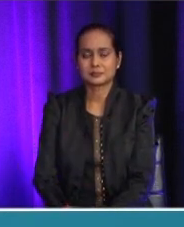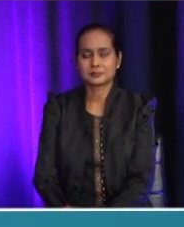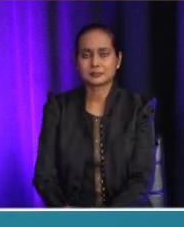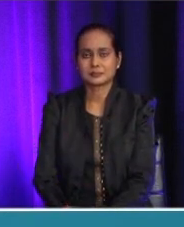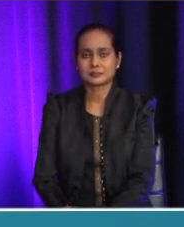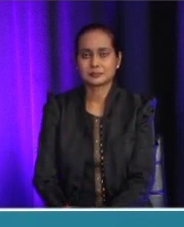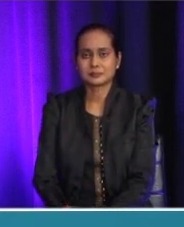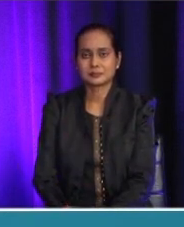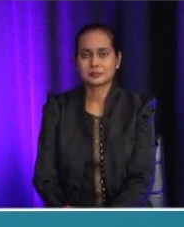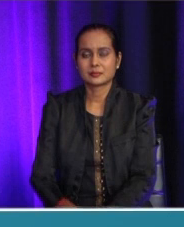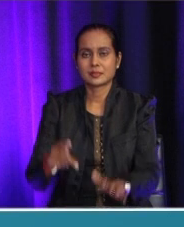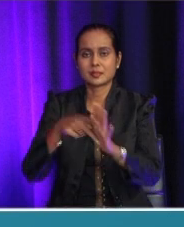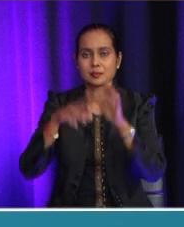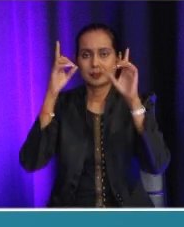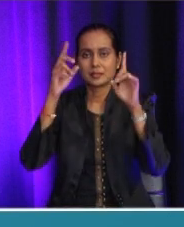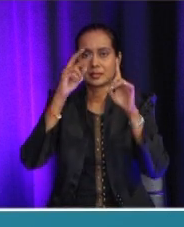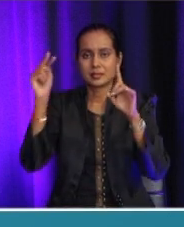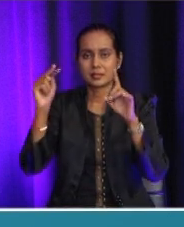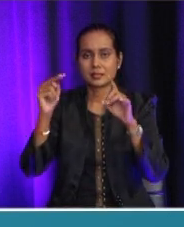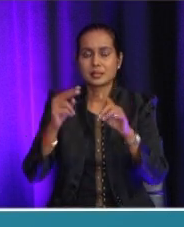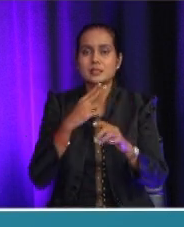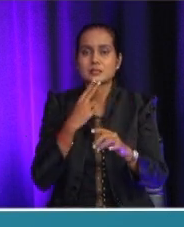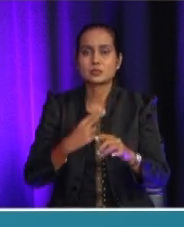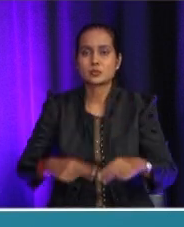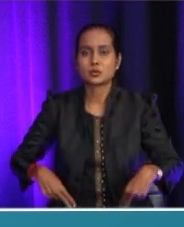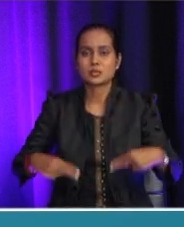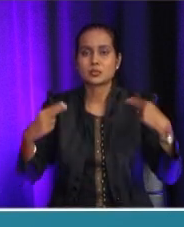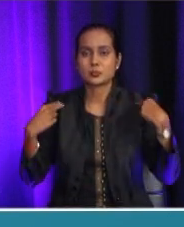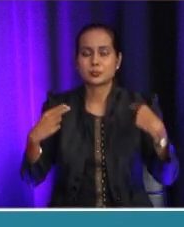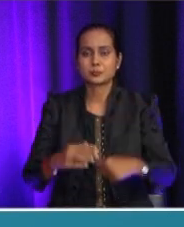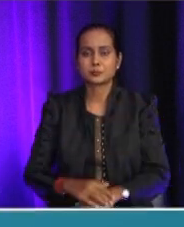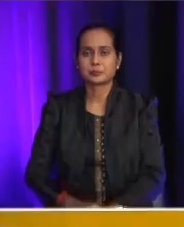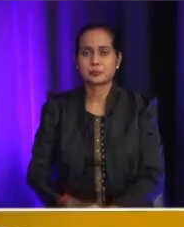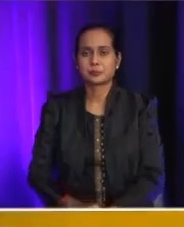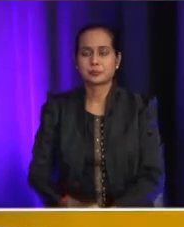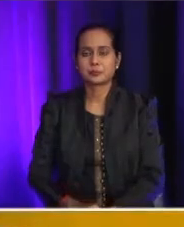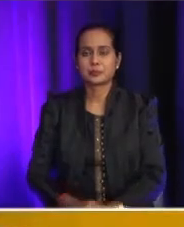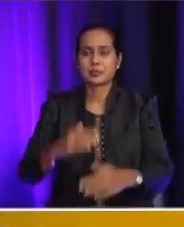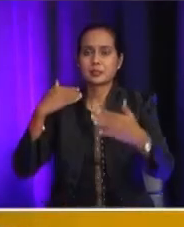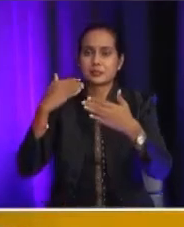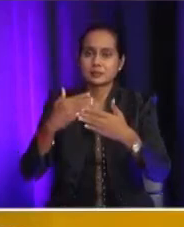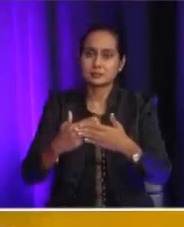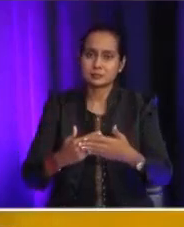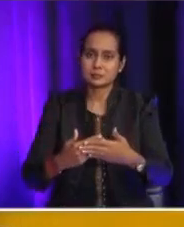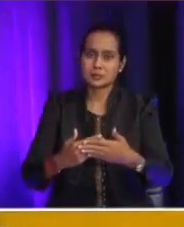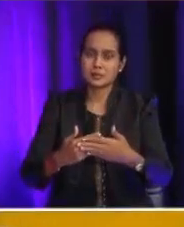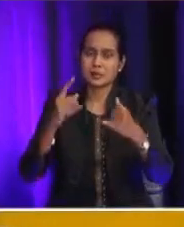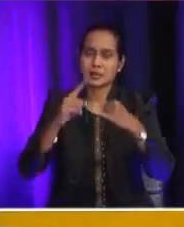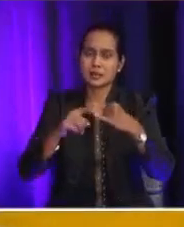sini kita tengok pendidikan sepanjang hayat yang tadi saya sebutkan tadi, sampai akhir usia kita